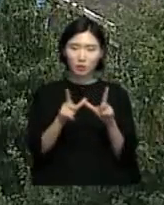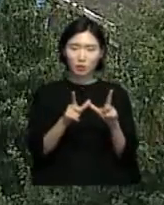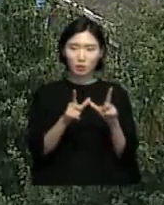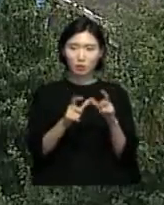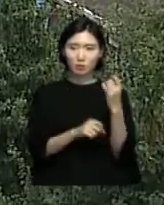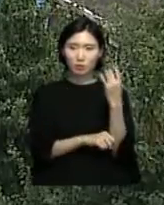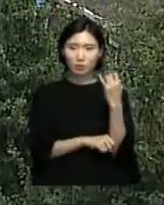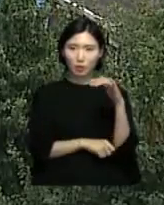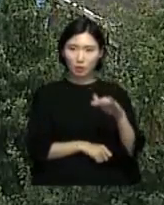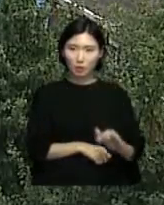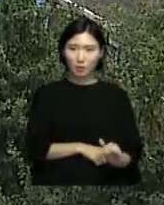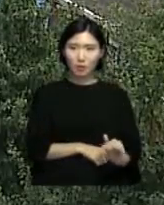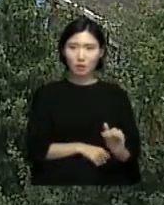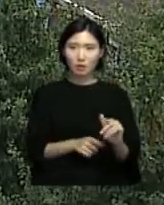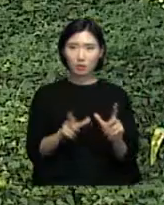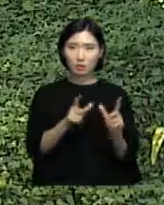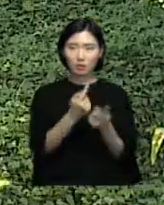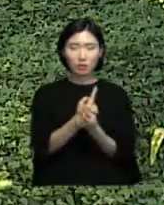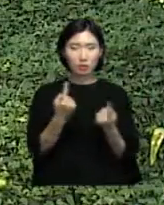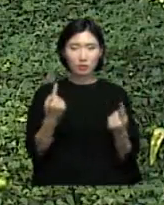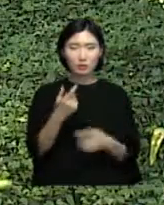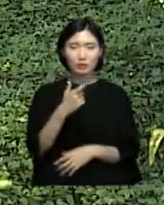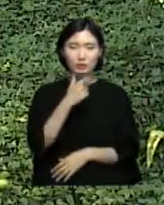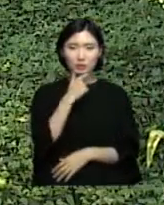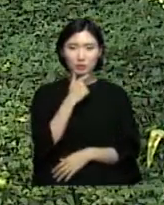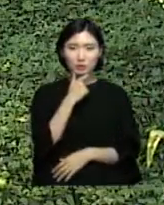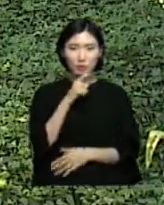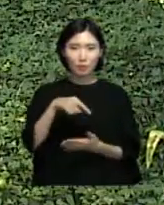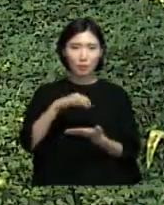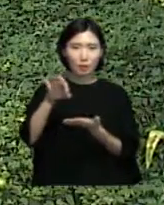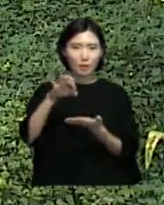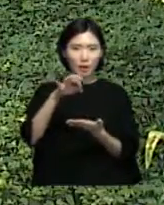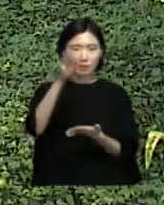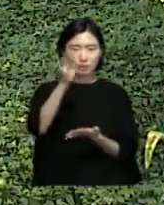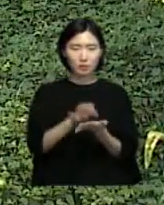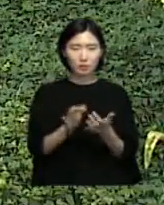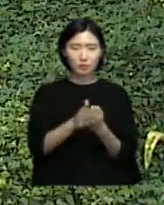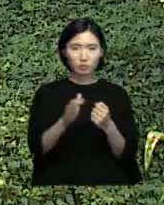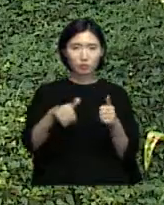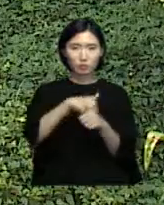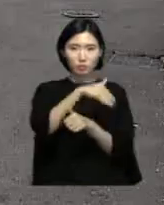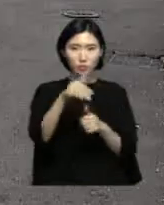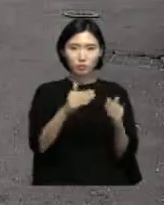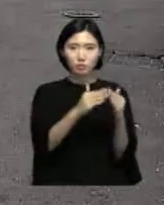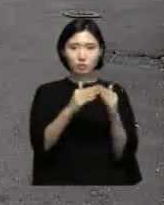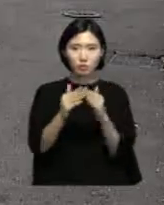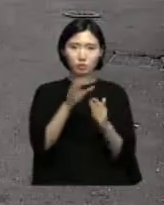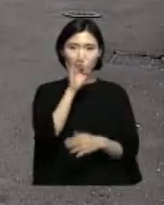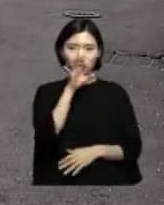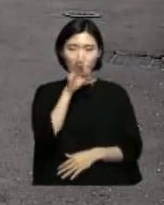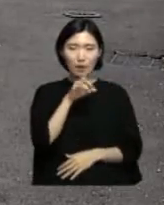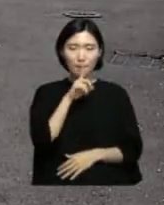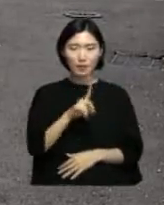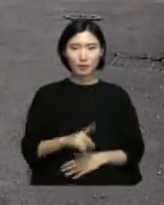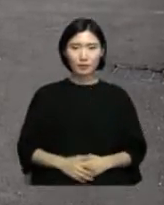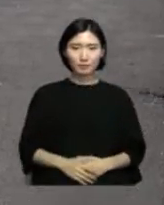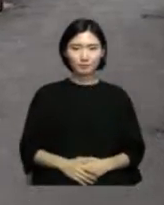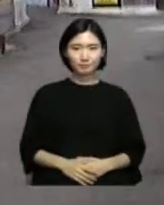떠나고 싶지 않다는 입장은 물론 보상가가 턱없이 낮아 주변으로 이주 자체도 불가능하다는 것입니다.